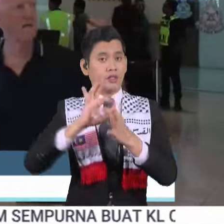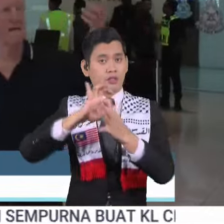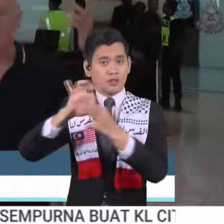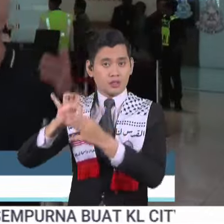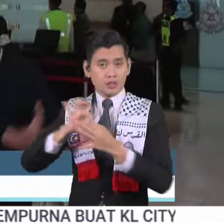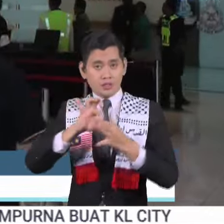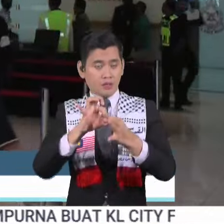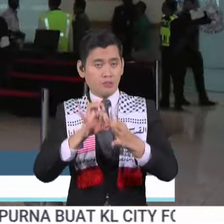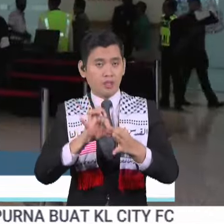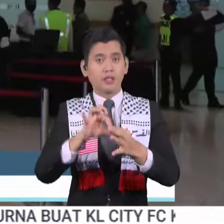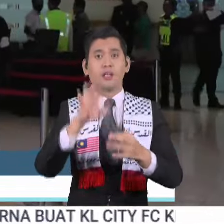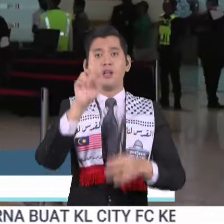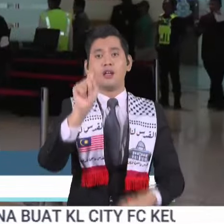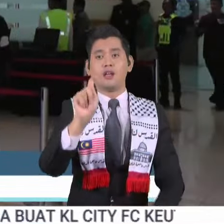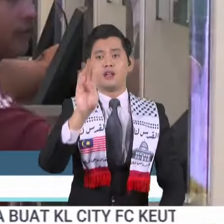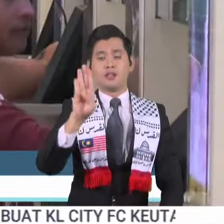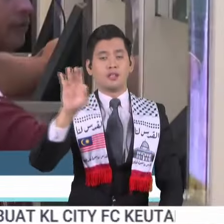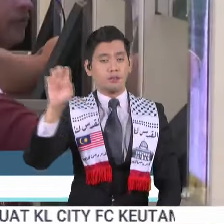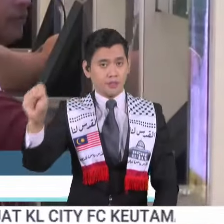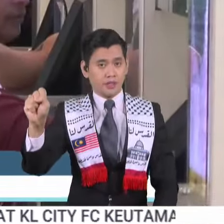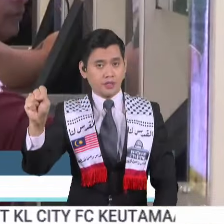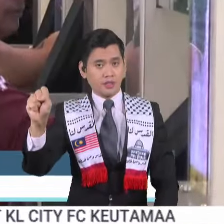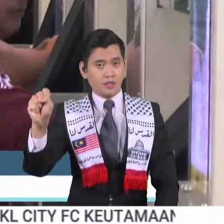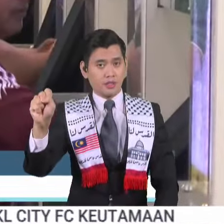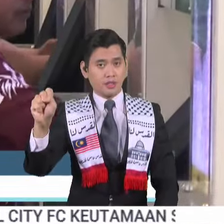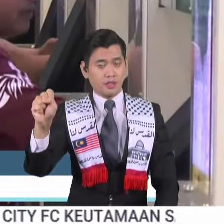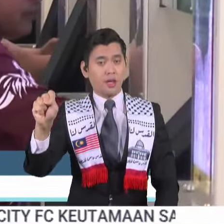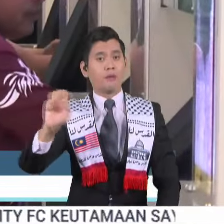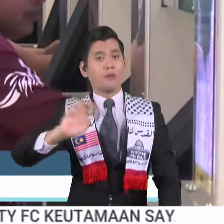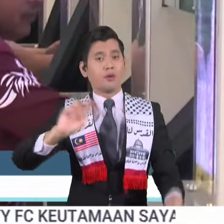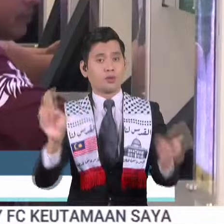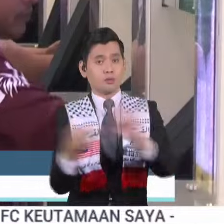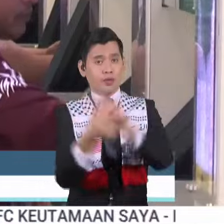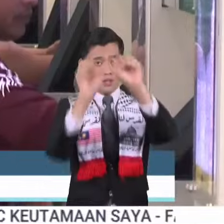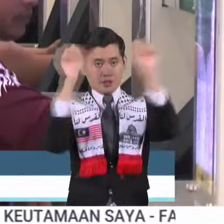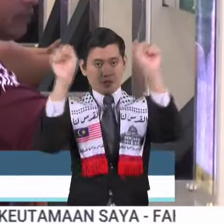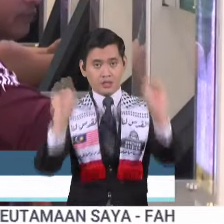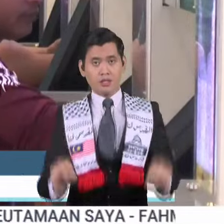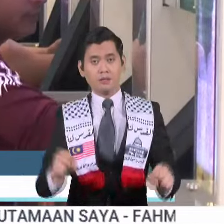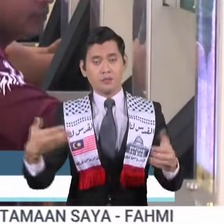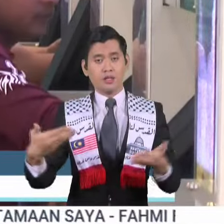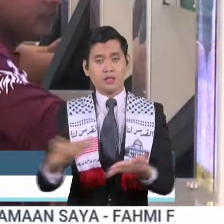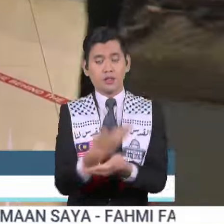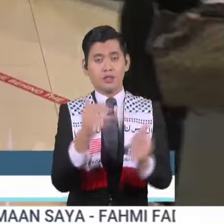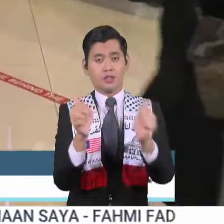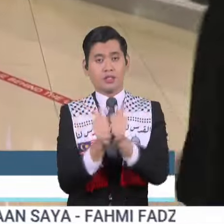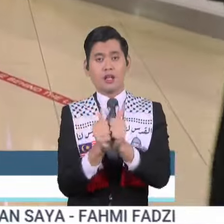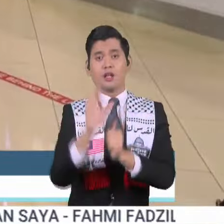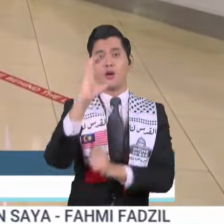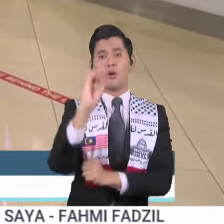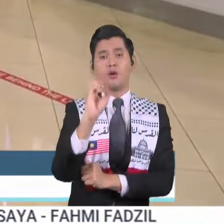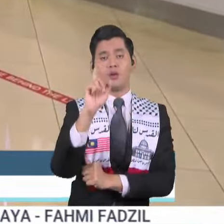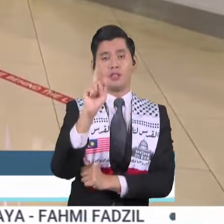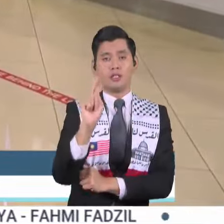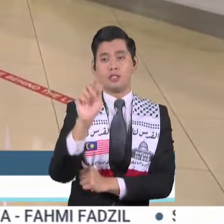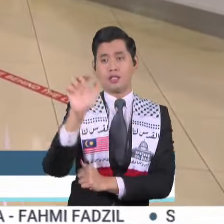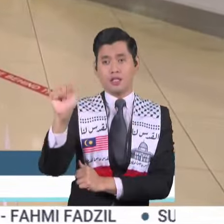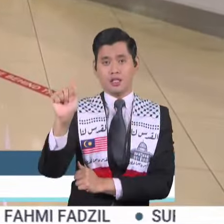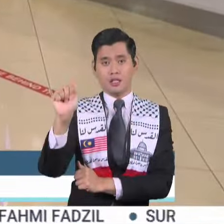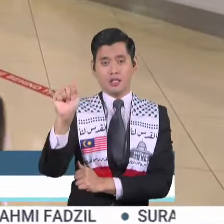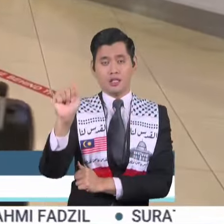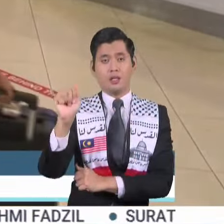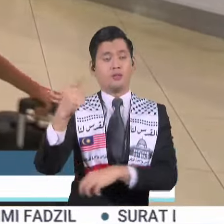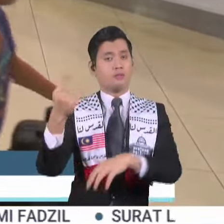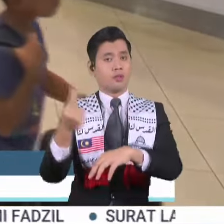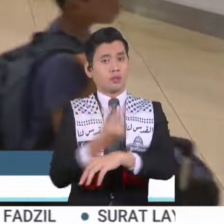kendali terminal iaitu TBS dan mengintegrasikan sistem mereka dengan OTA iaitu Online Travel